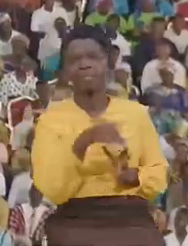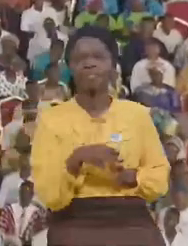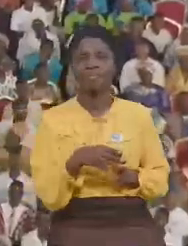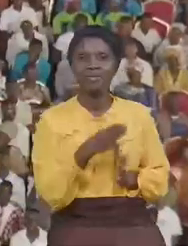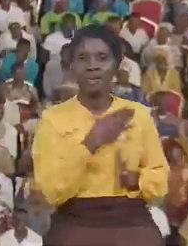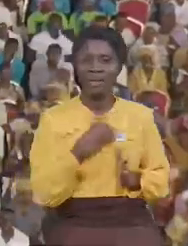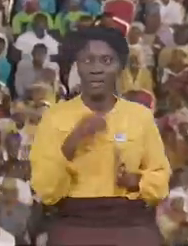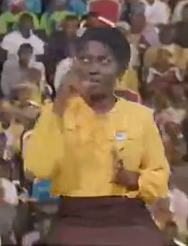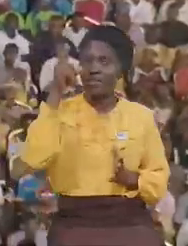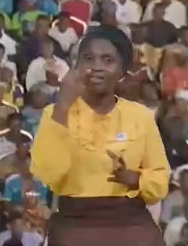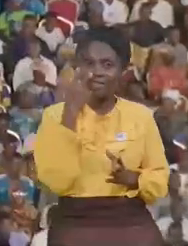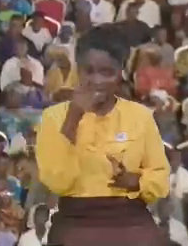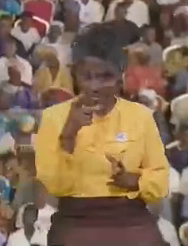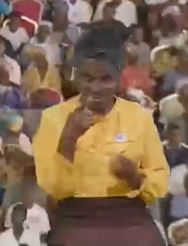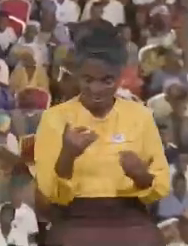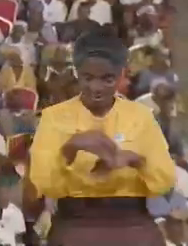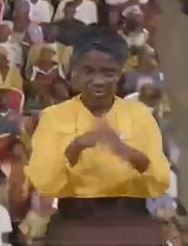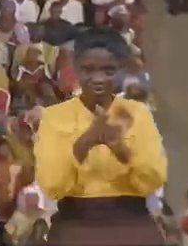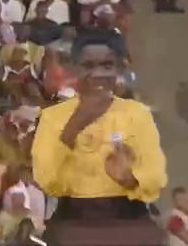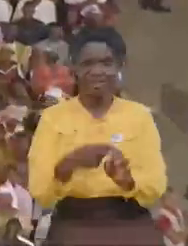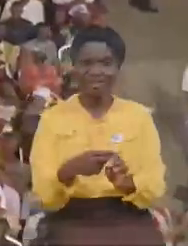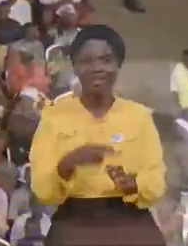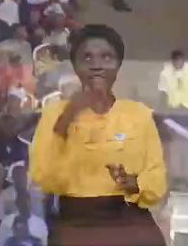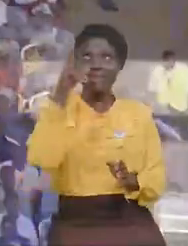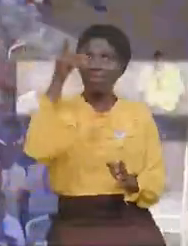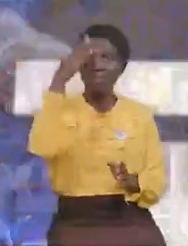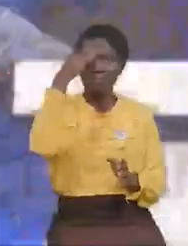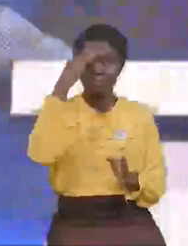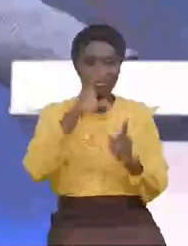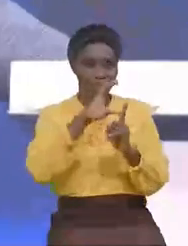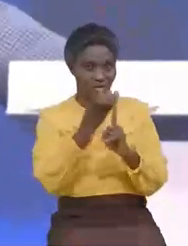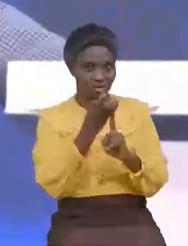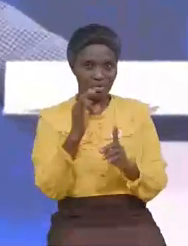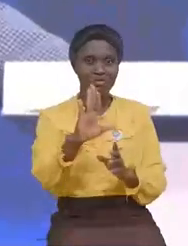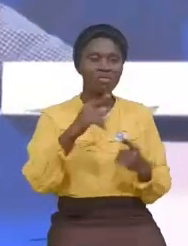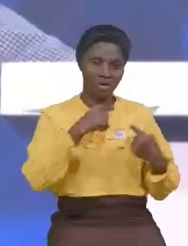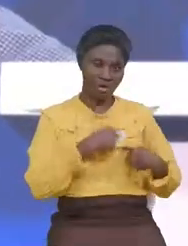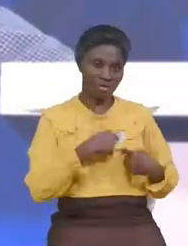Et te voit ce soir. Il connaît l'état de ton cœur.